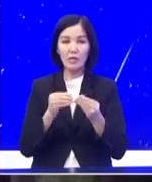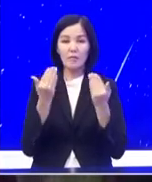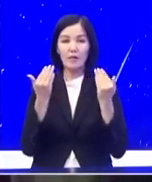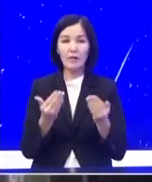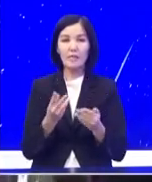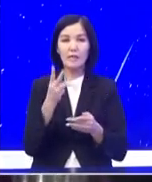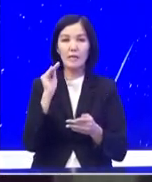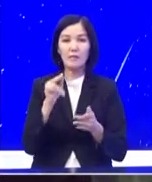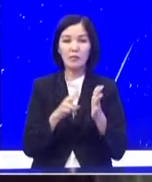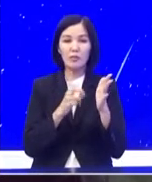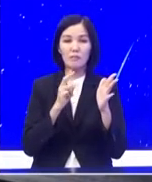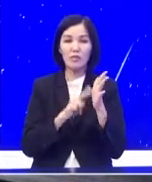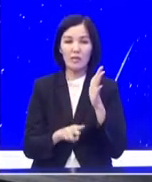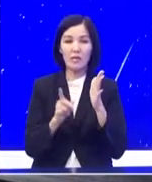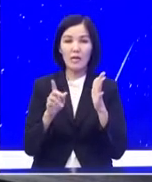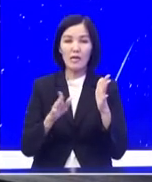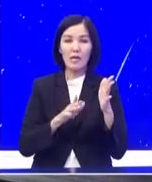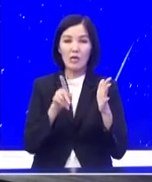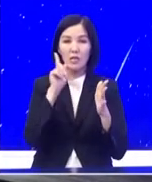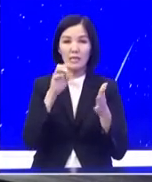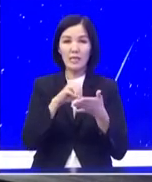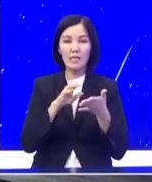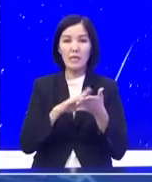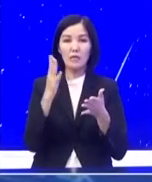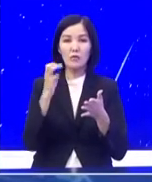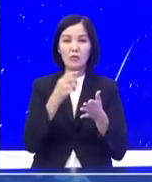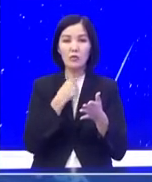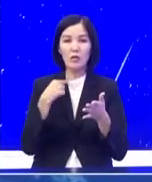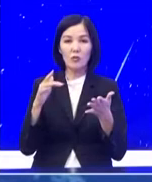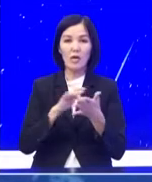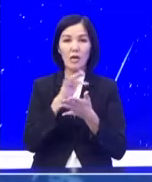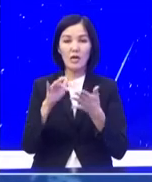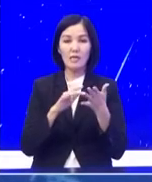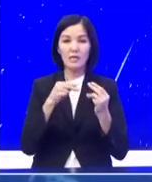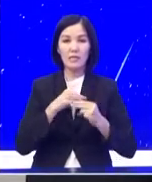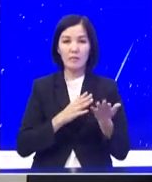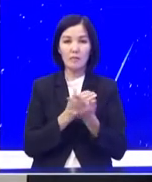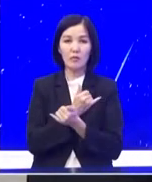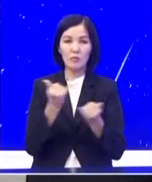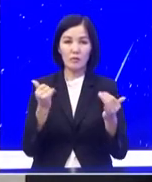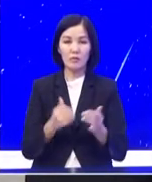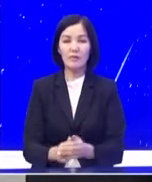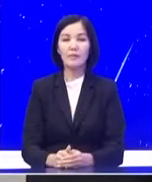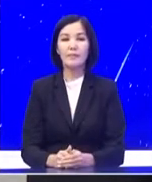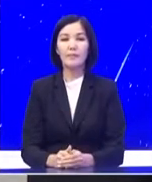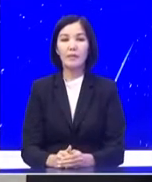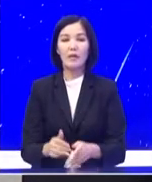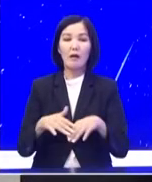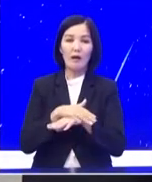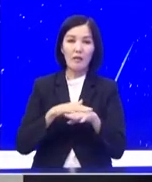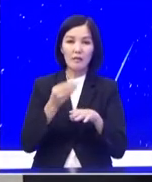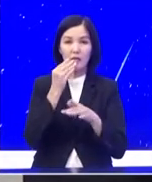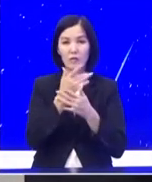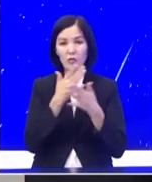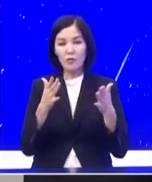облысымызда 2077 ерікті жастар келген, оның 300-і Талдықорған қаласында жұмыс істейді. Халыққа азық-түлікпен, маскамен